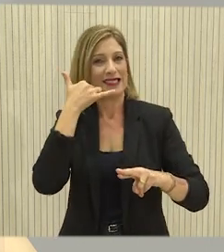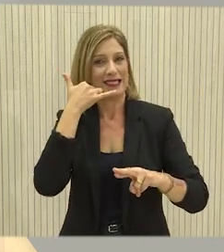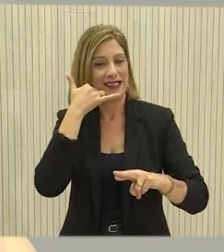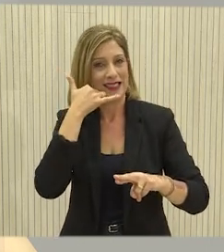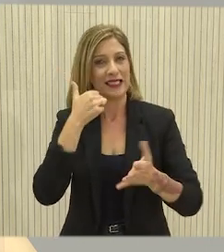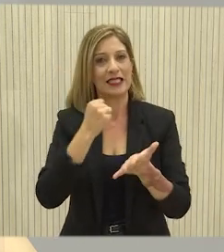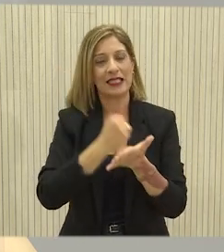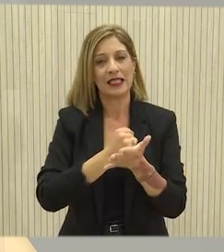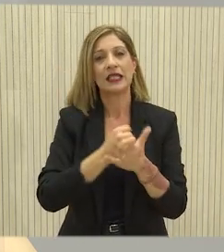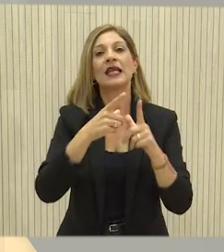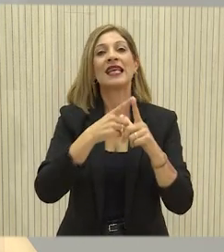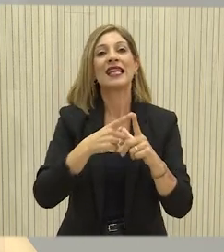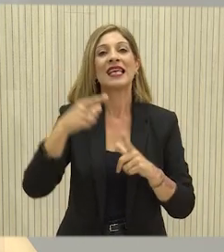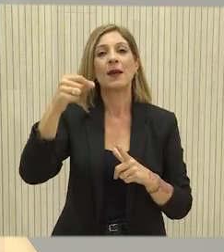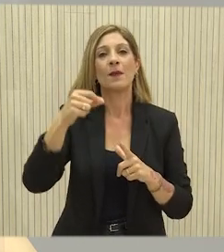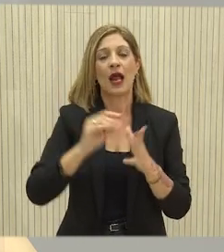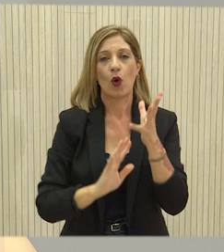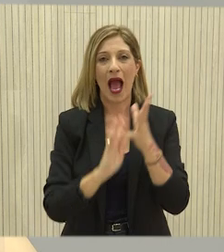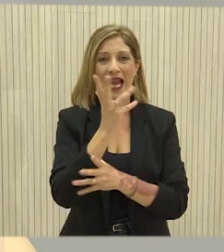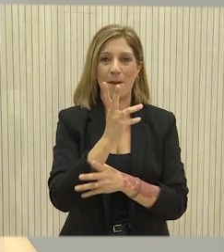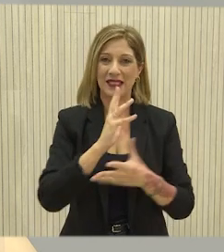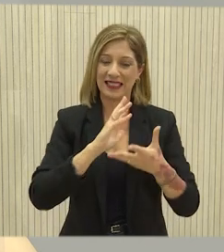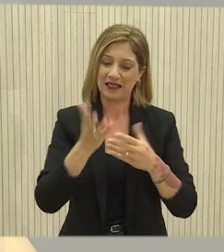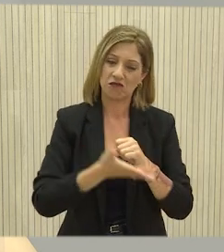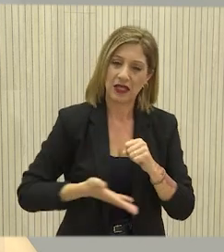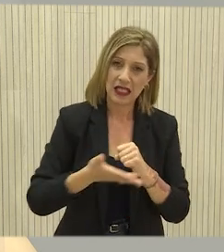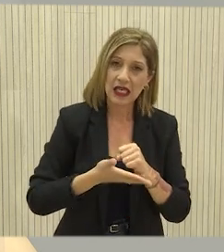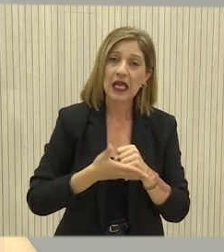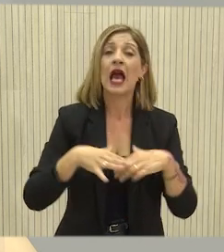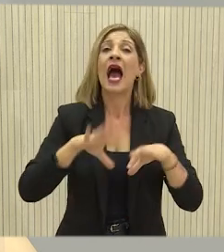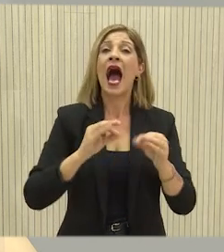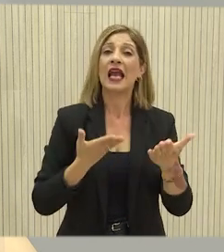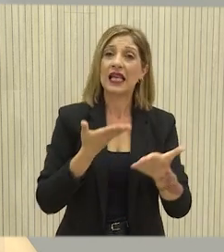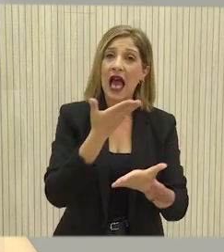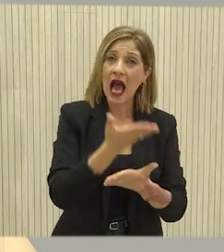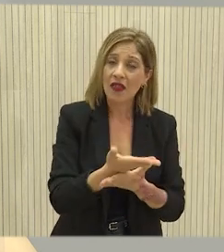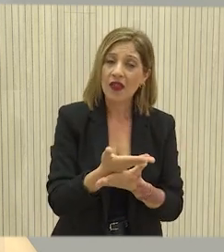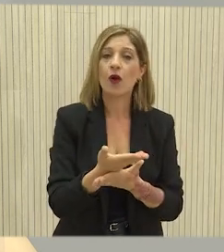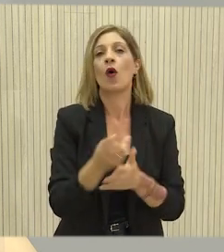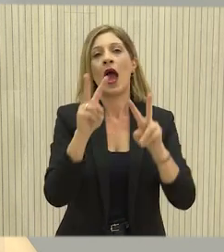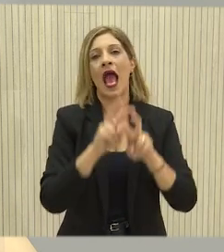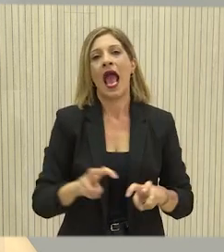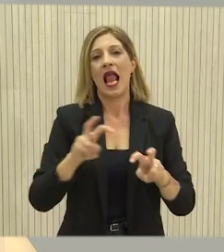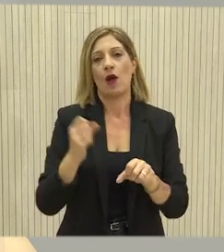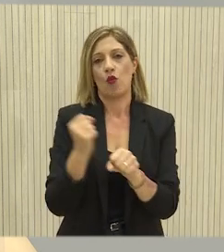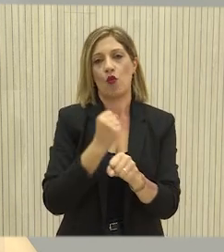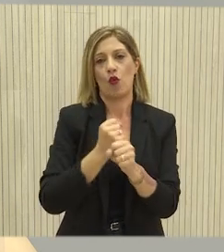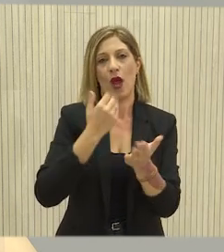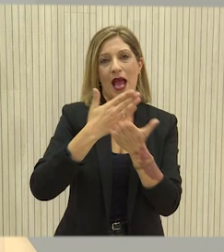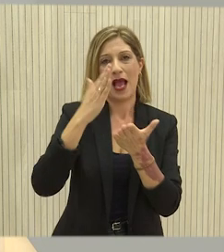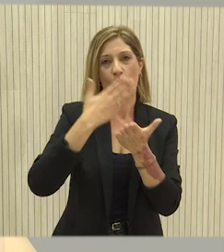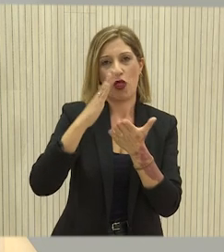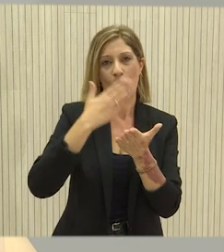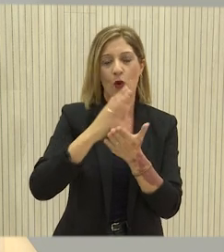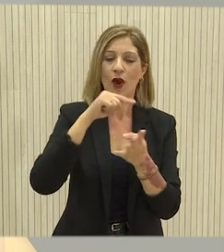Τηλεπικοινωνιών Κύπρου, Κυπριακού Οργανισμού Ανάπτυξης Γης, Αρχής Αδειών και Συμβουλίου Εγγραφής και Ελέγχου Εργοληπτών,